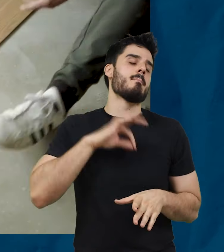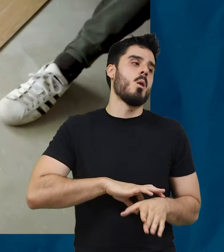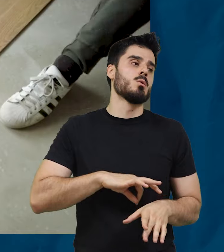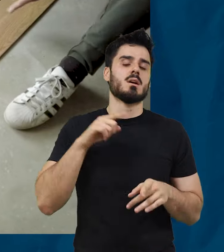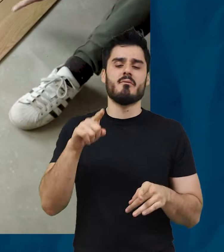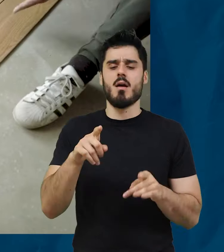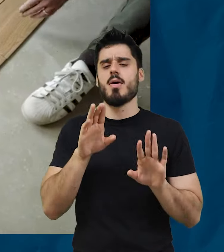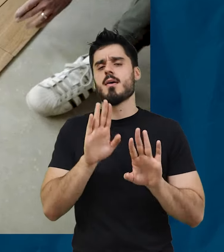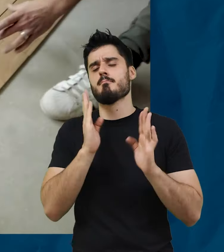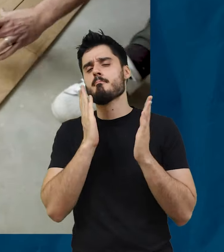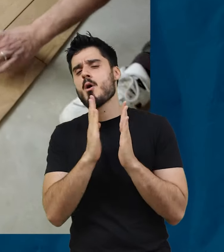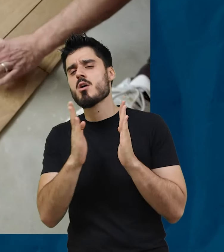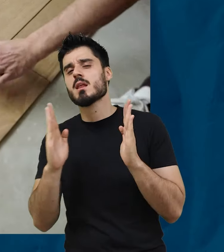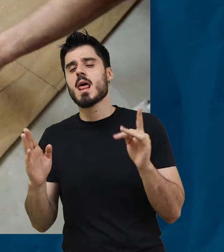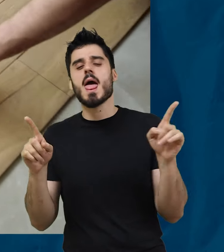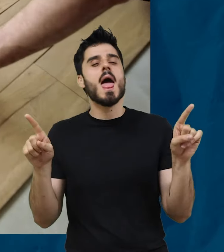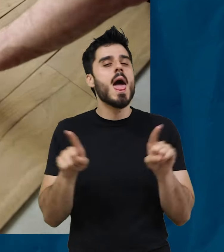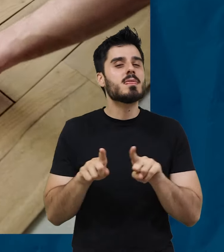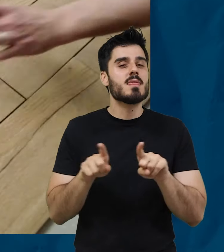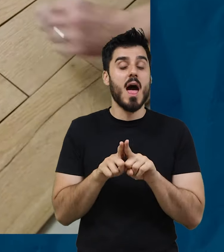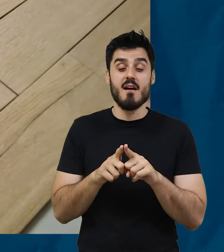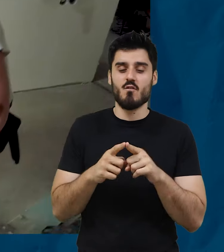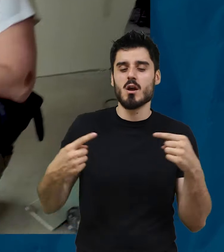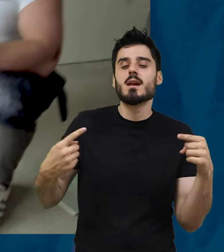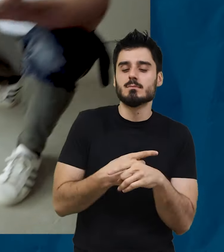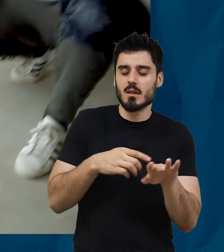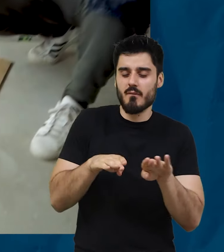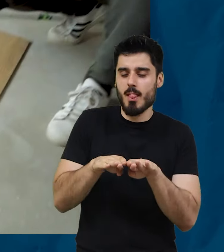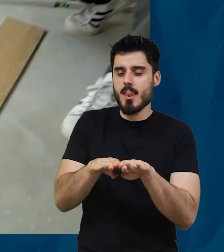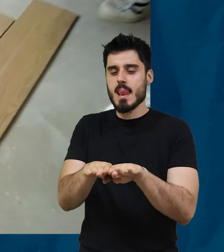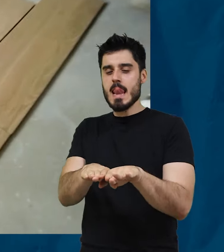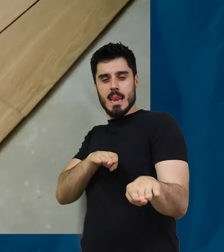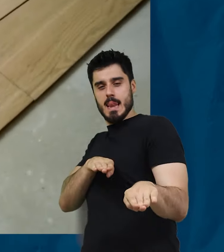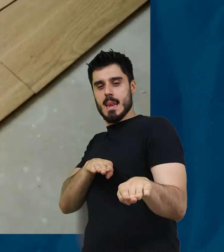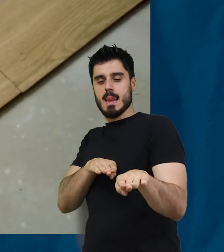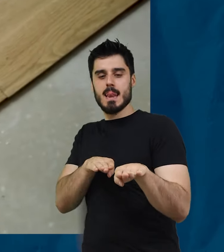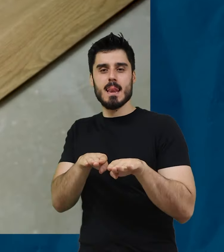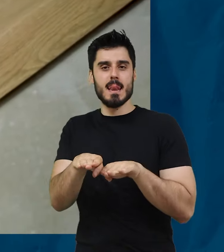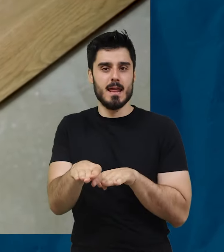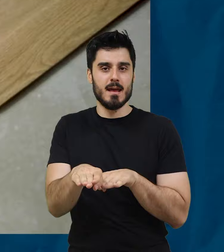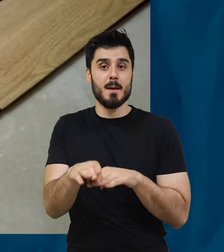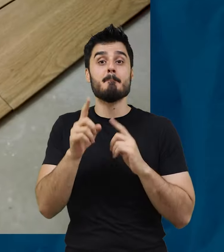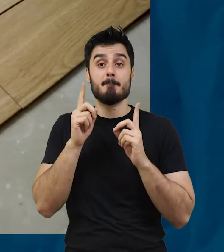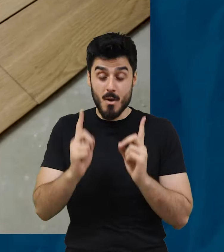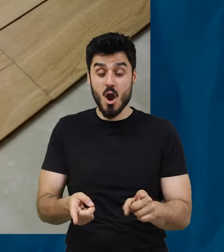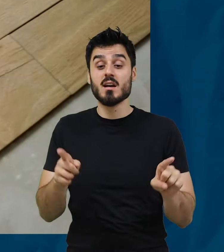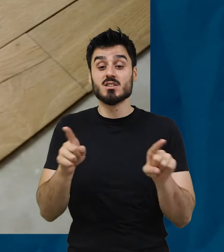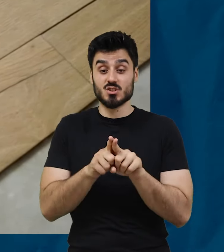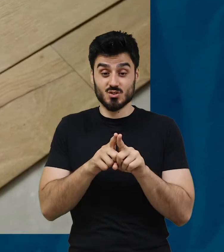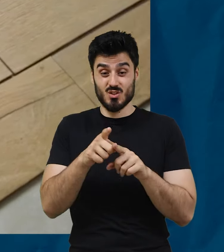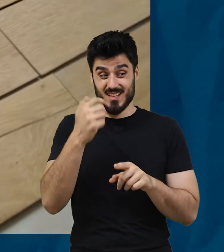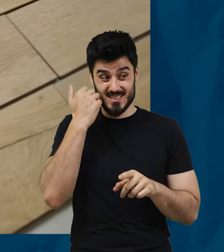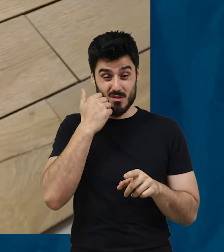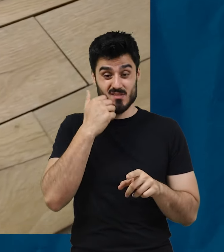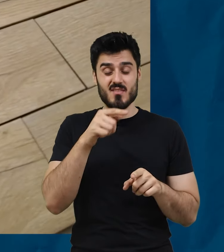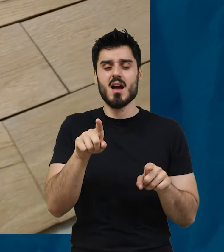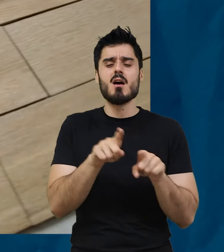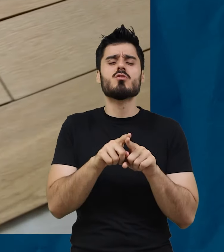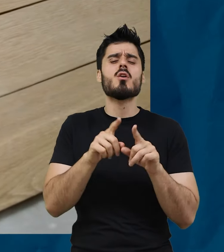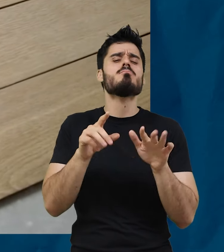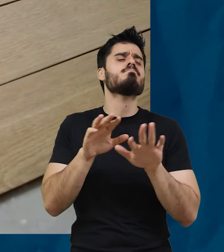получавам редене с еднакво разминаване. В същото това време мога, както използвахме тук, да